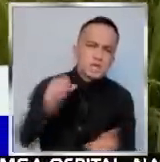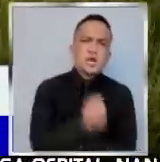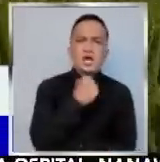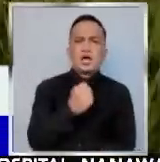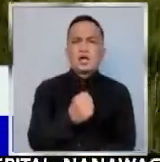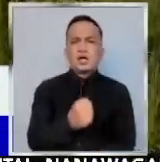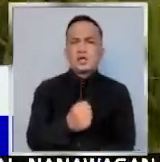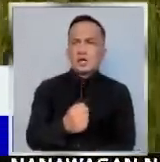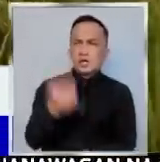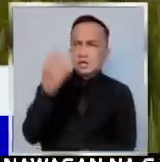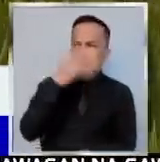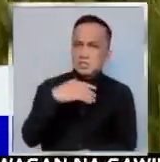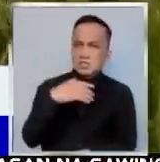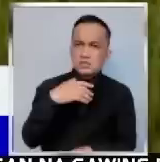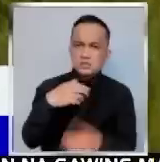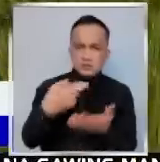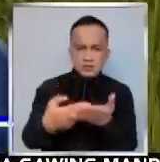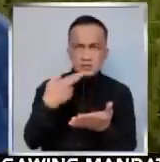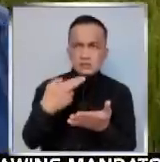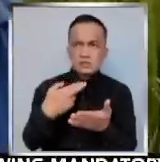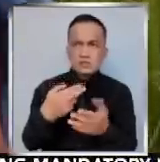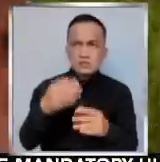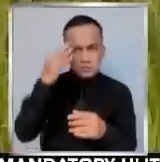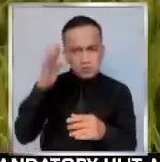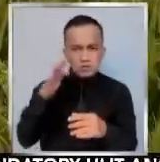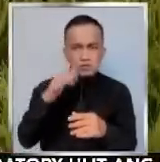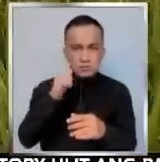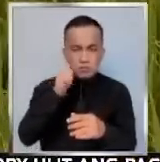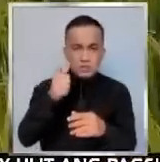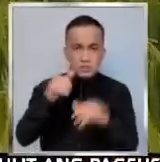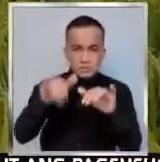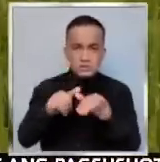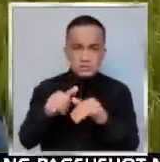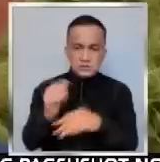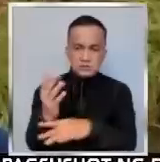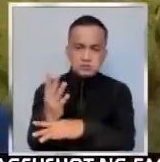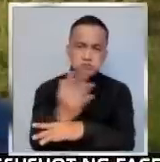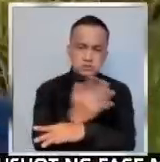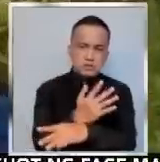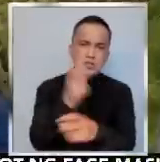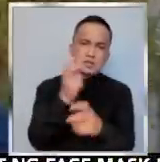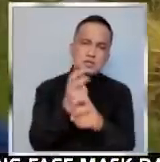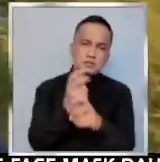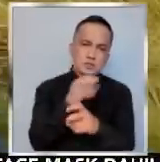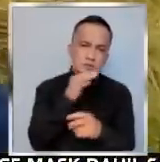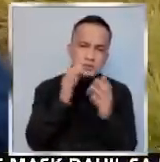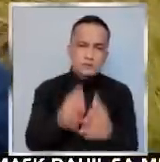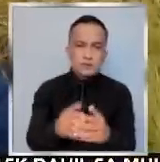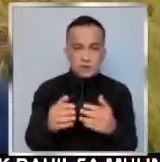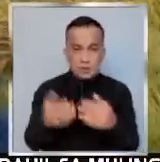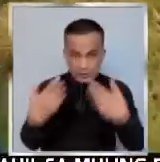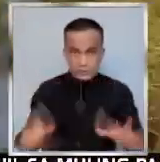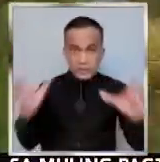Binidyo ko na nga kasi bukas, hindi ko alam kung mananatili ba itong nakatayo maghapon. Hirap talaga maging farmer. Pagkaraan ng bagyo, eto